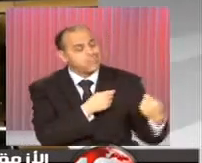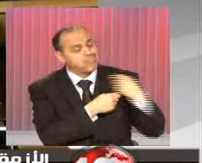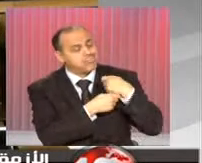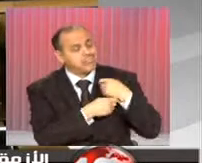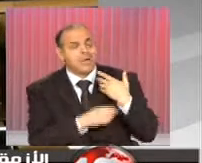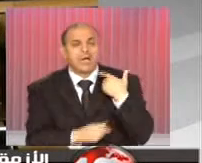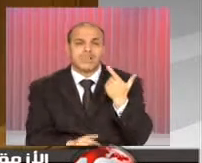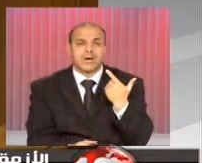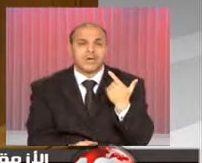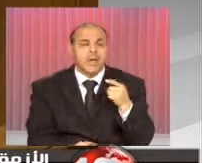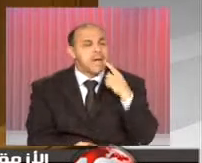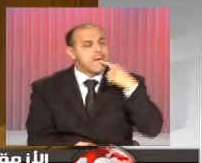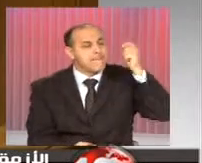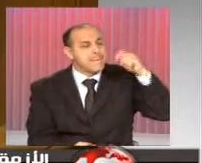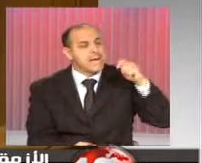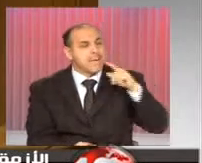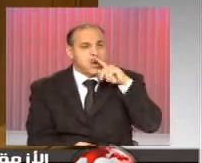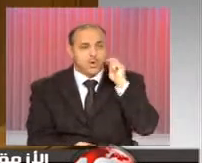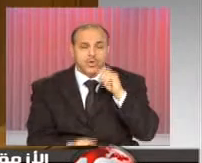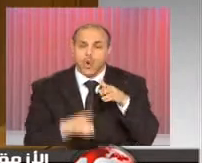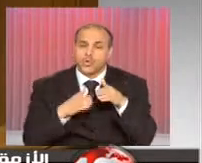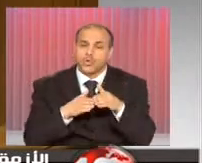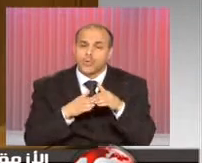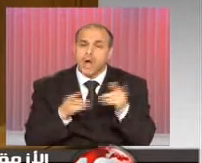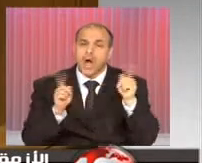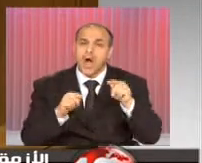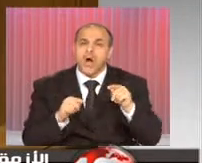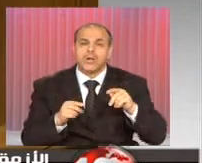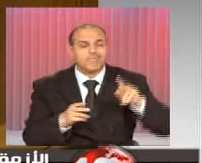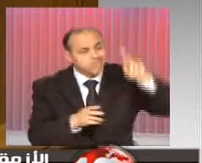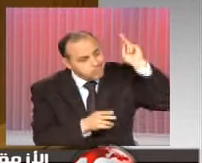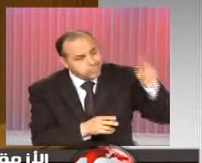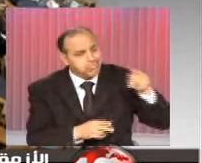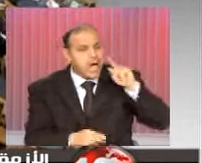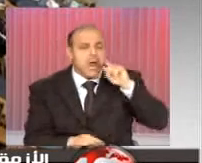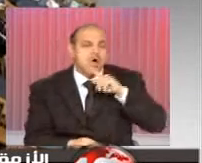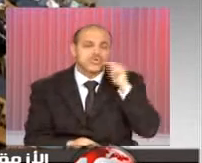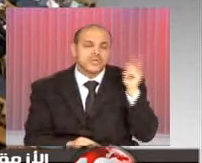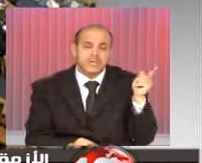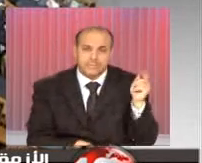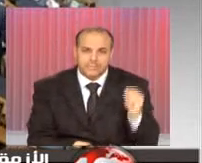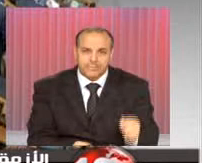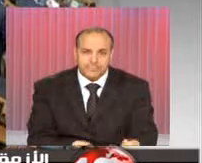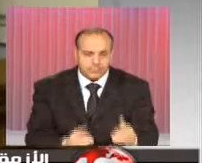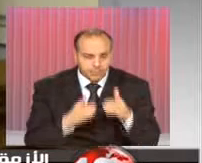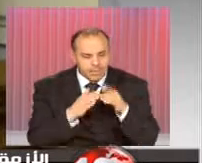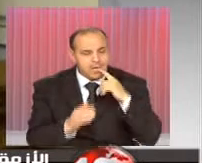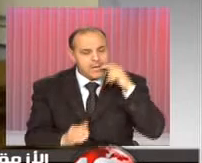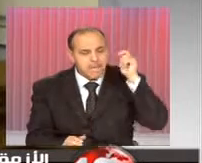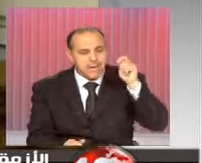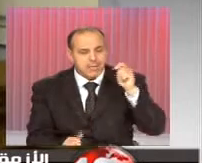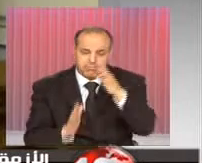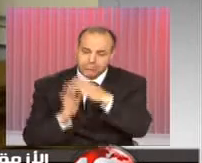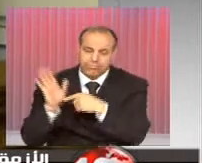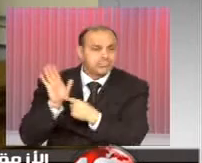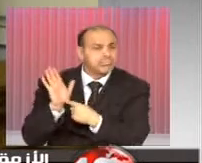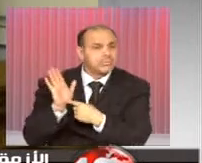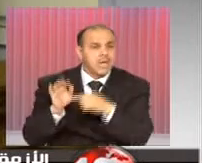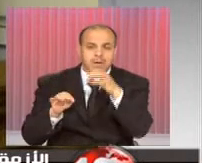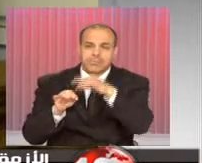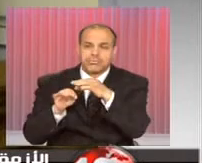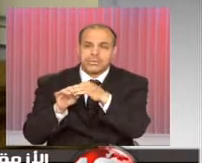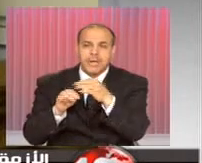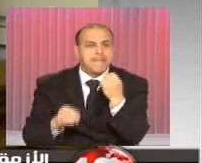وفق ما أكد البرلمان مطالبا بتجديد العقوبات عليها. كما طالب البرلمان في الوثيقة التي صوت